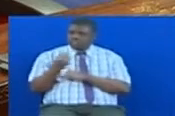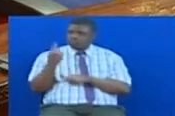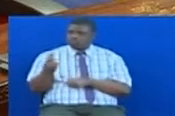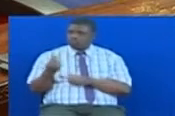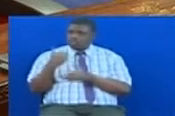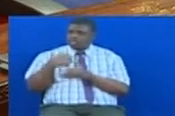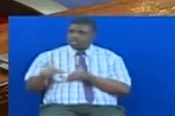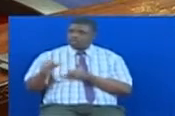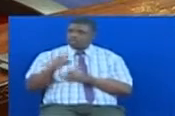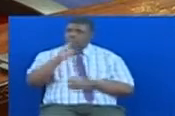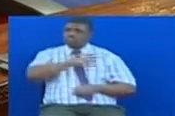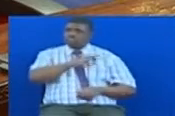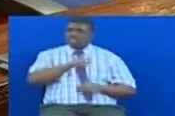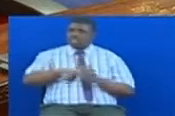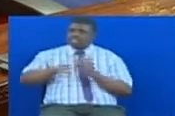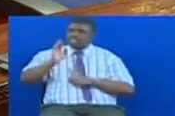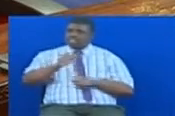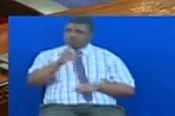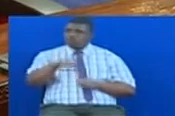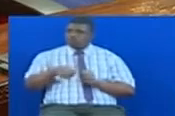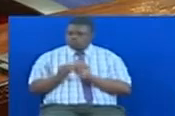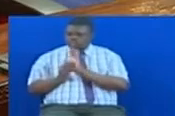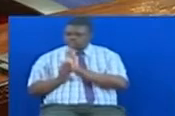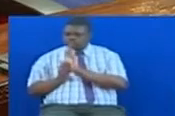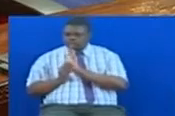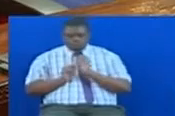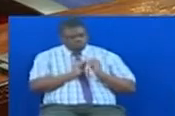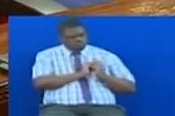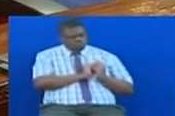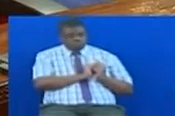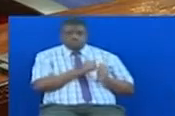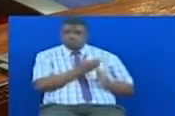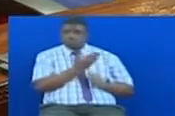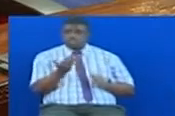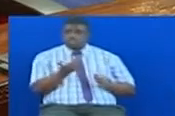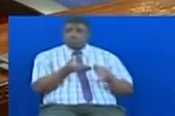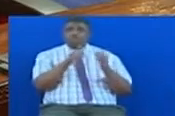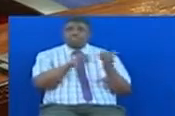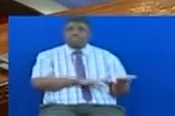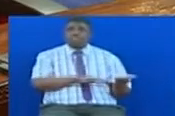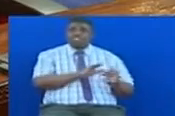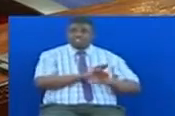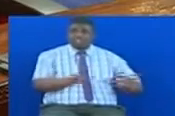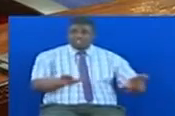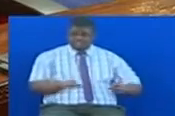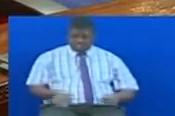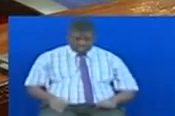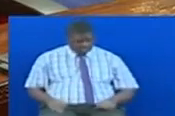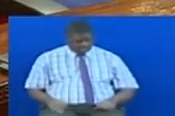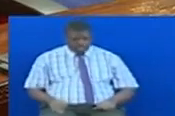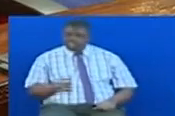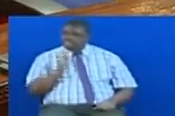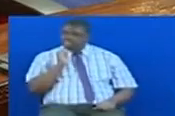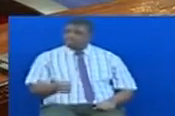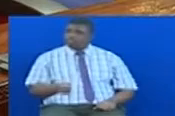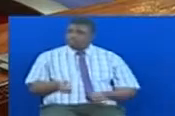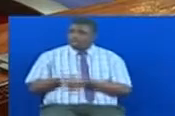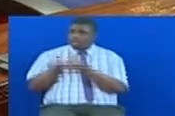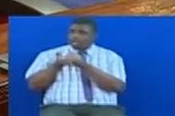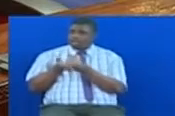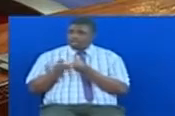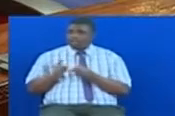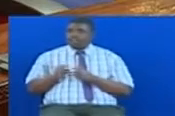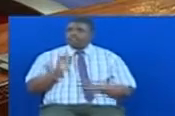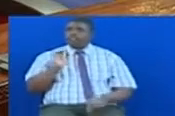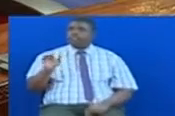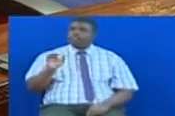kalipwa mishahara zaidi ya watu 9-10, wengine unakuta walishatangulia mbele za haki. Lakini vile vile mheshimiwa naibu spika, naomba